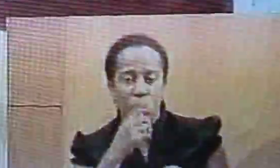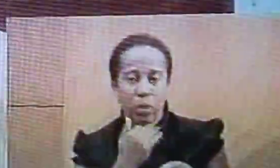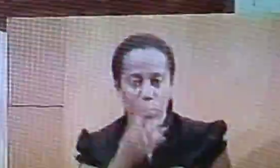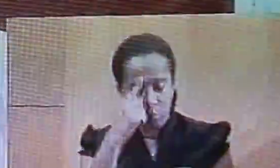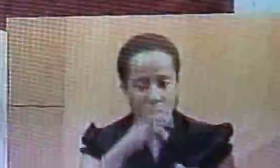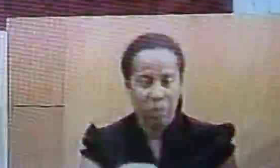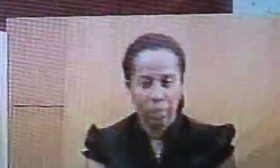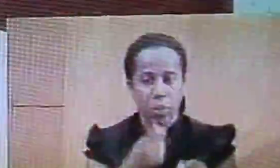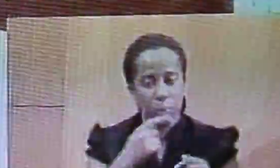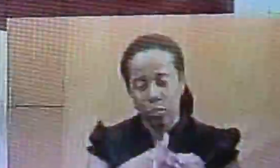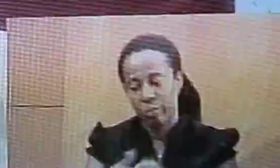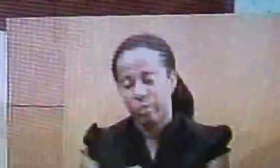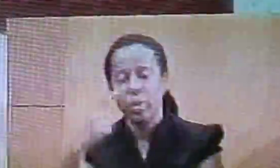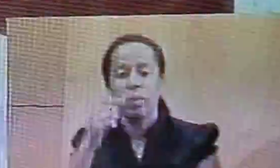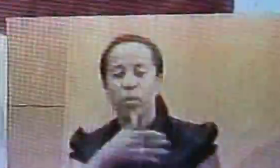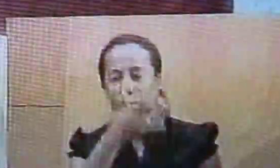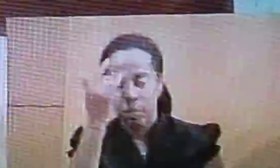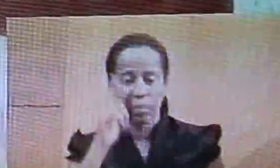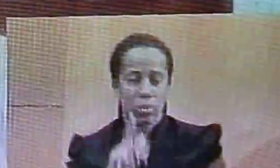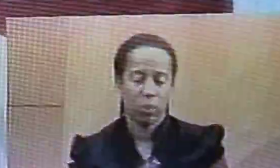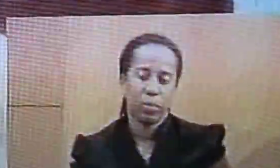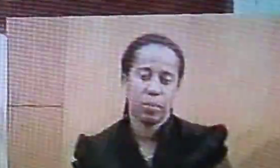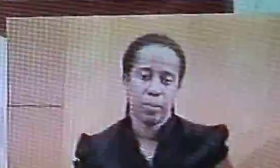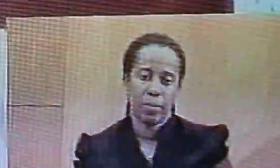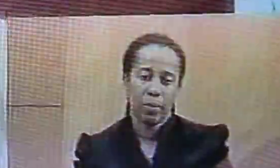S'il vous plaît, M. Marie-Savard, la parole.